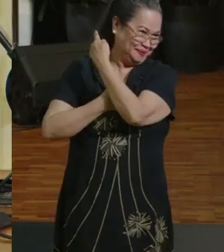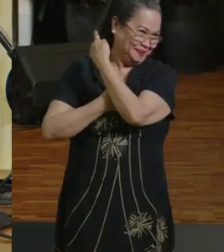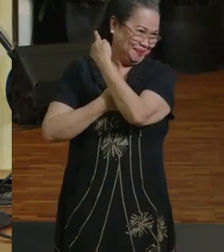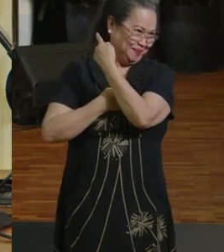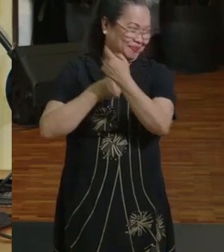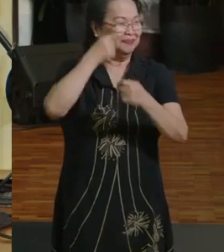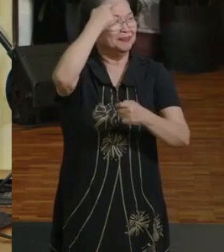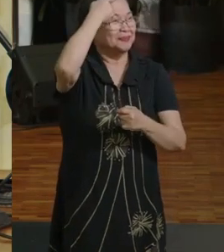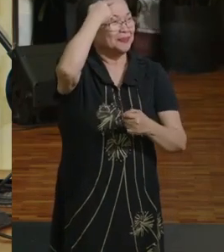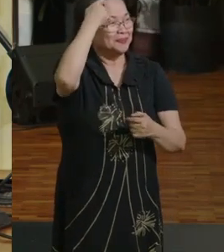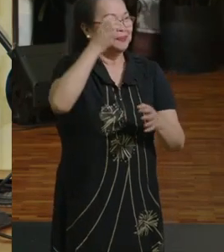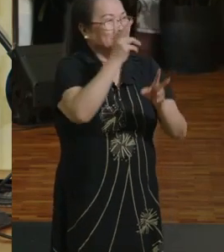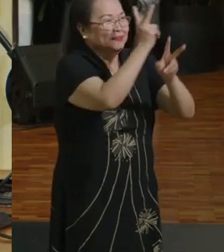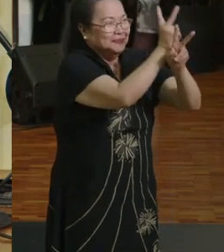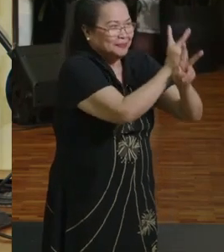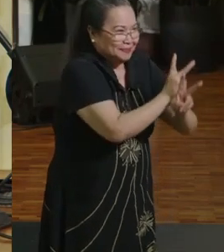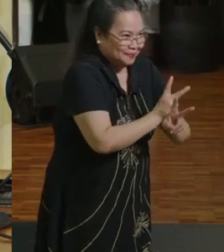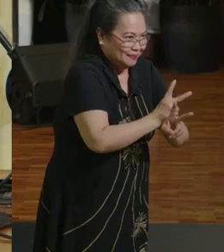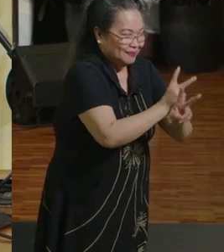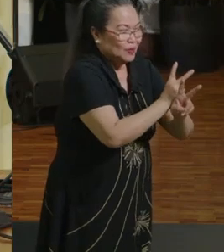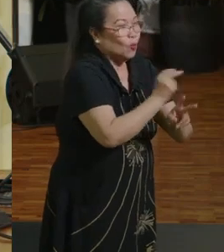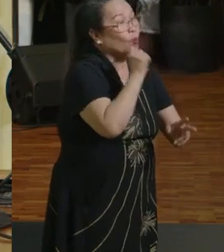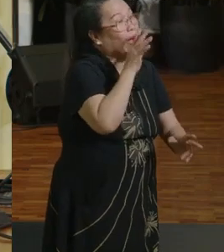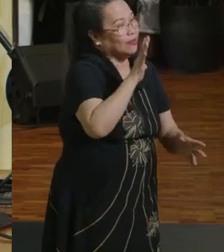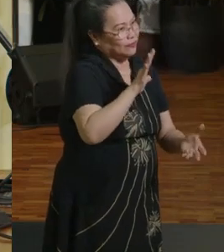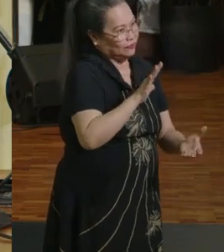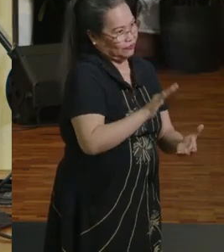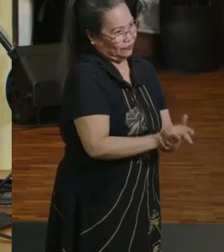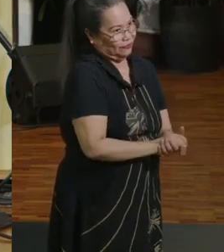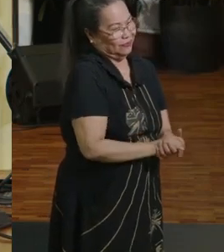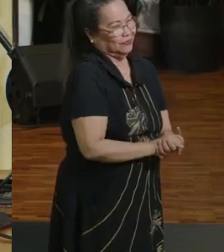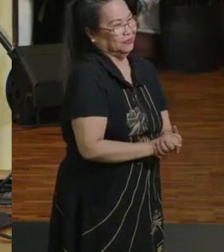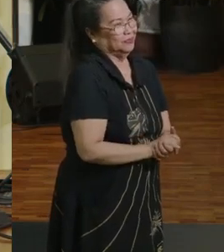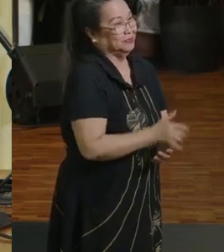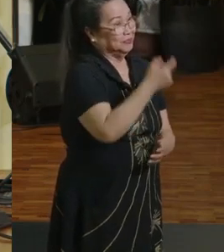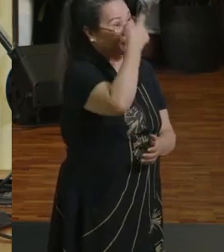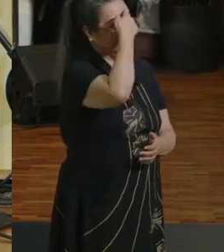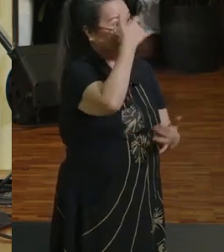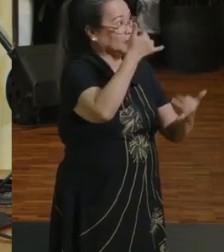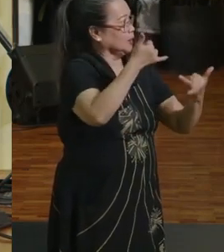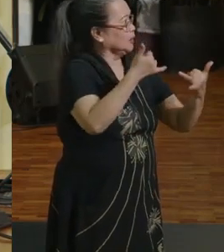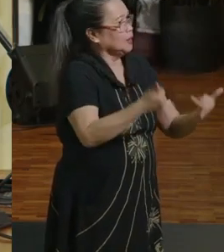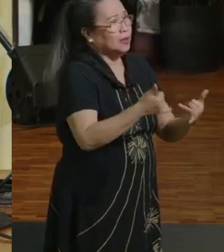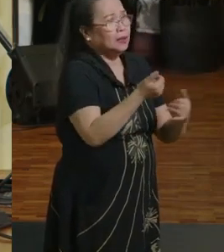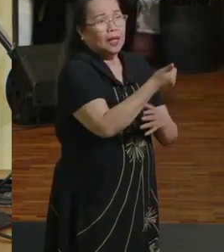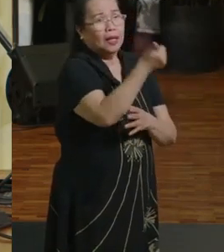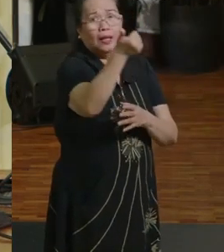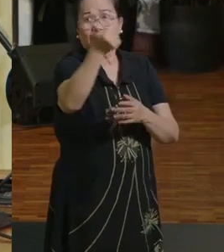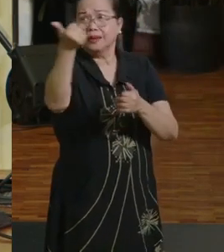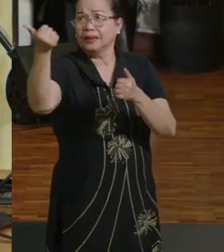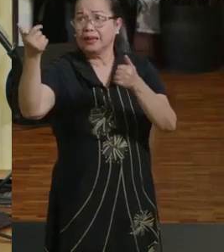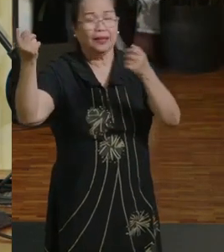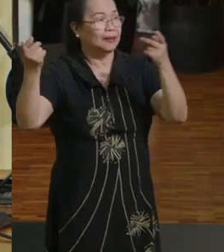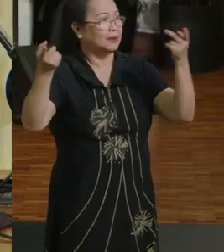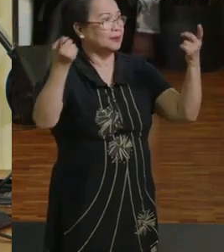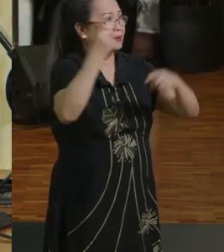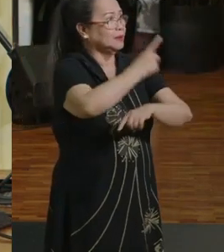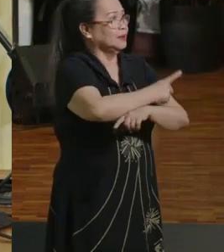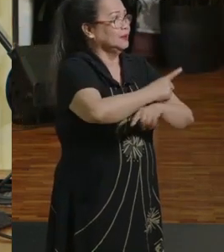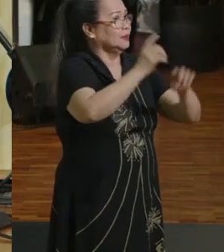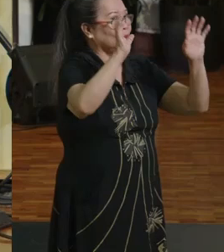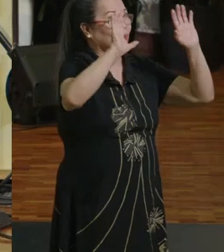Sa kanyang pag-aalaga sa akin. At bukod sa araw na ito at sa ibang araw na